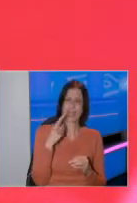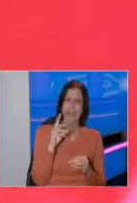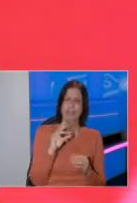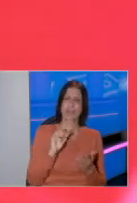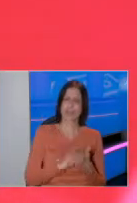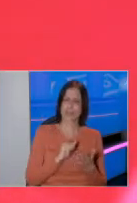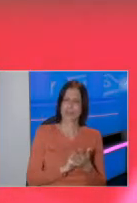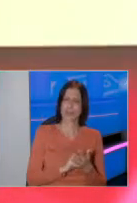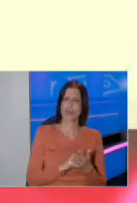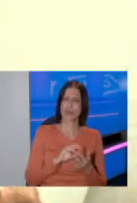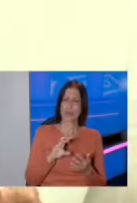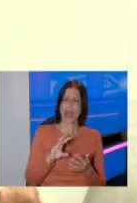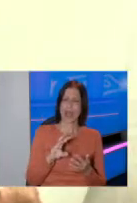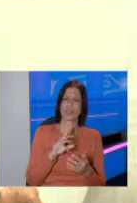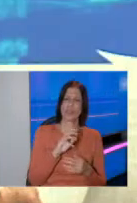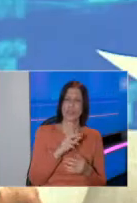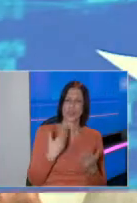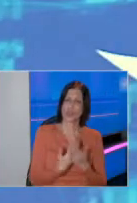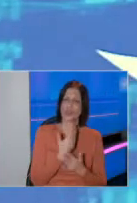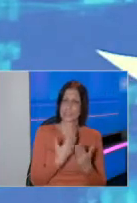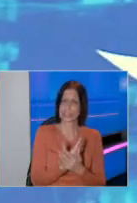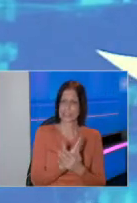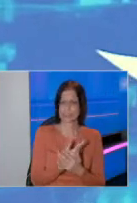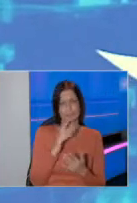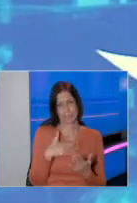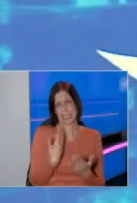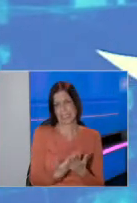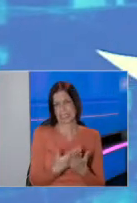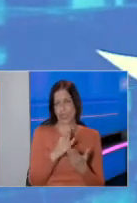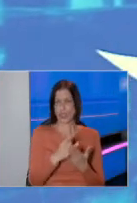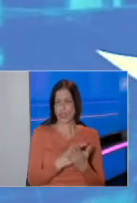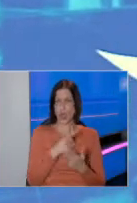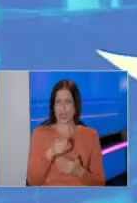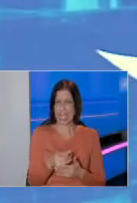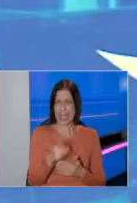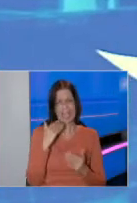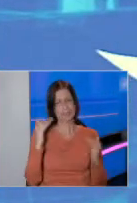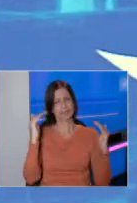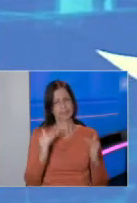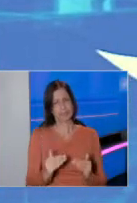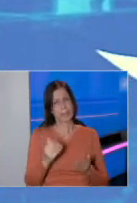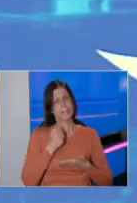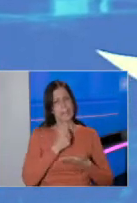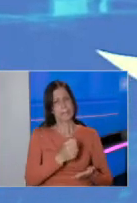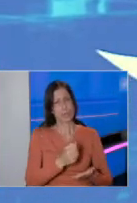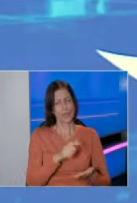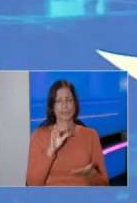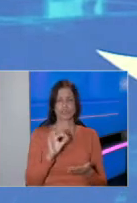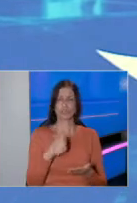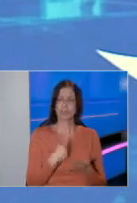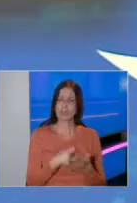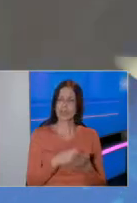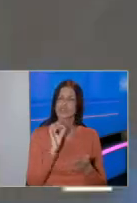ניוז. כן, אתם יודעים, הצעות החוק האלה, גם להקטין את מימון המפלגות, גם